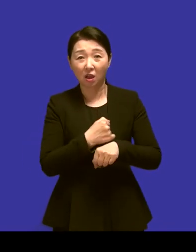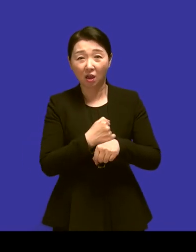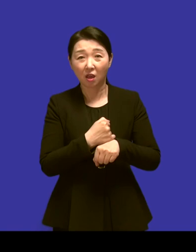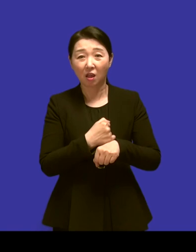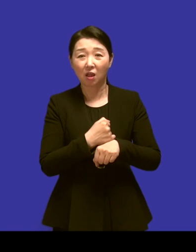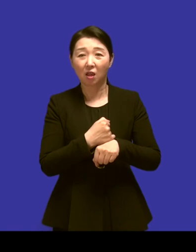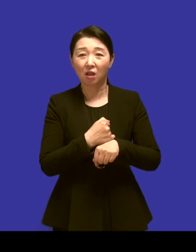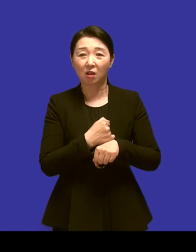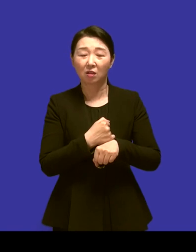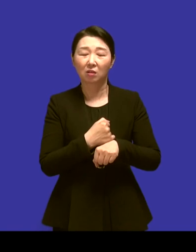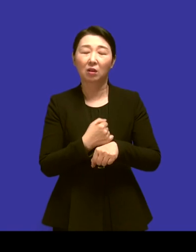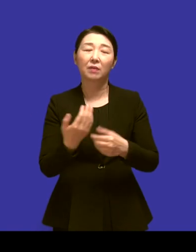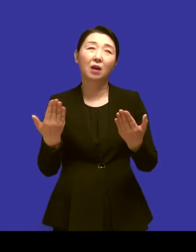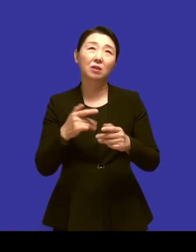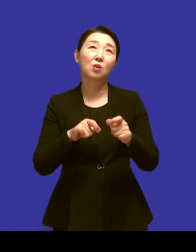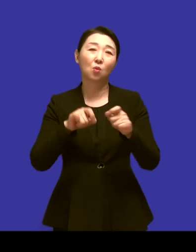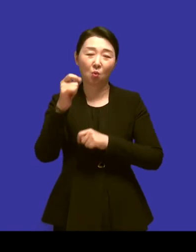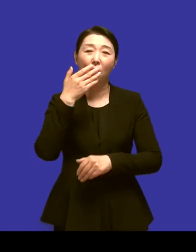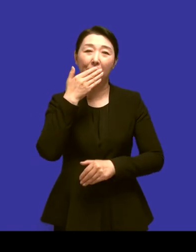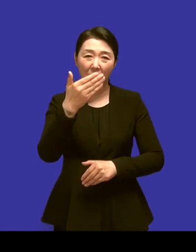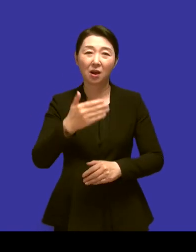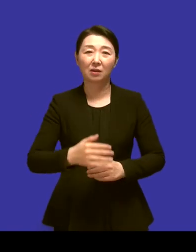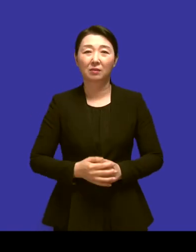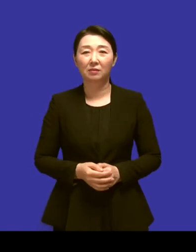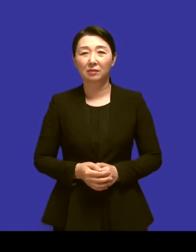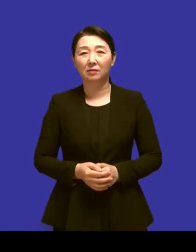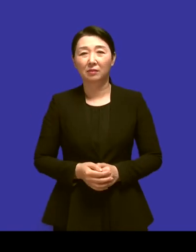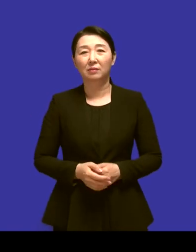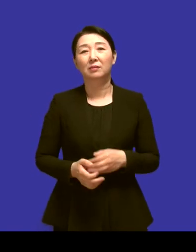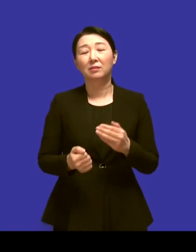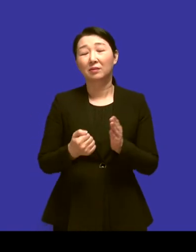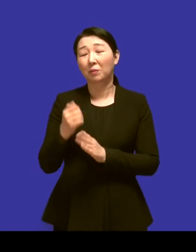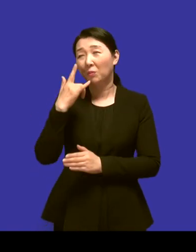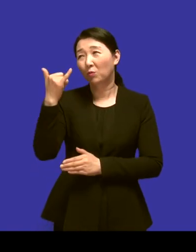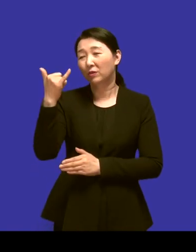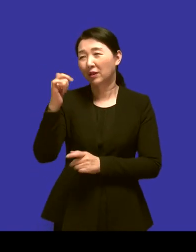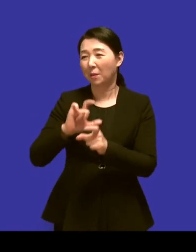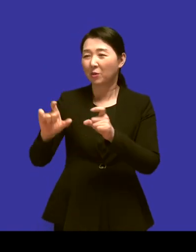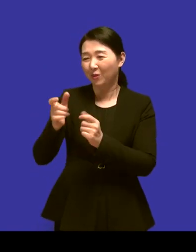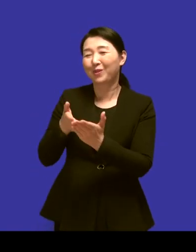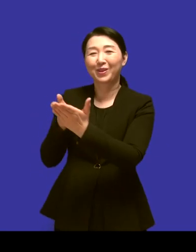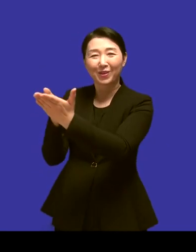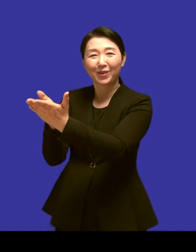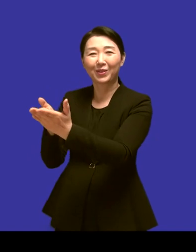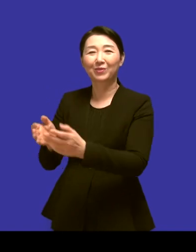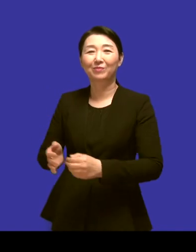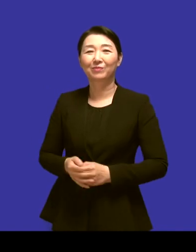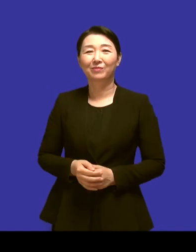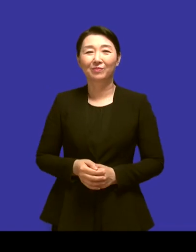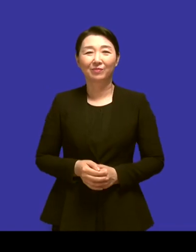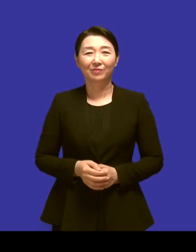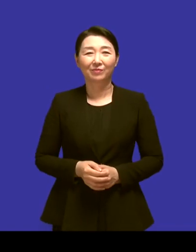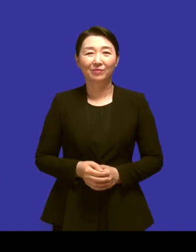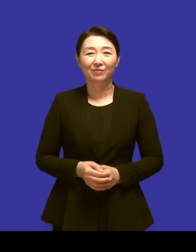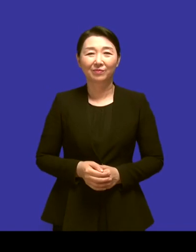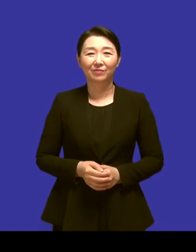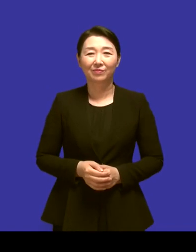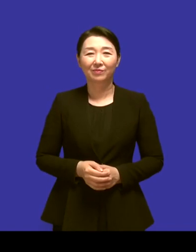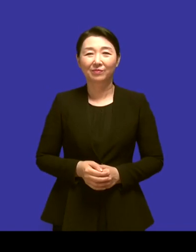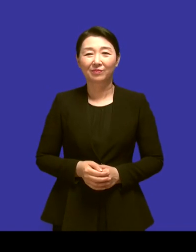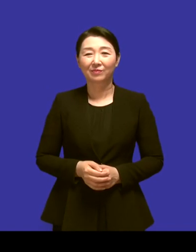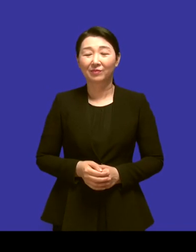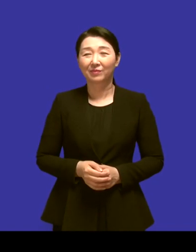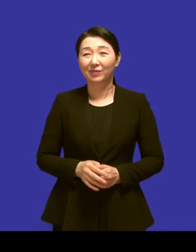더 뭔가 오래 갈 것 같고 그럴 것 같아서 계속 이제 한 번 더 말씀을 드렸었었는데 그때는 이제